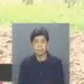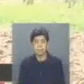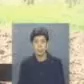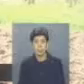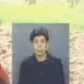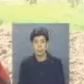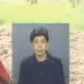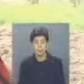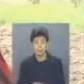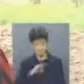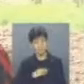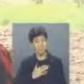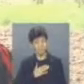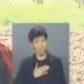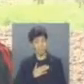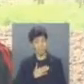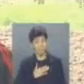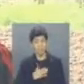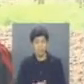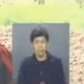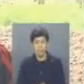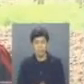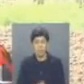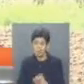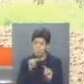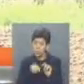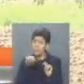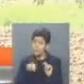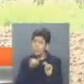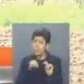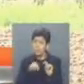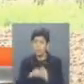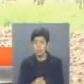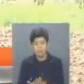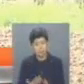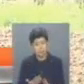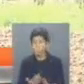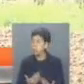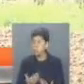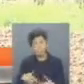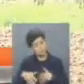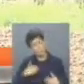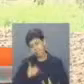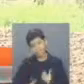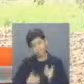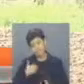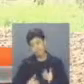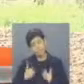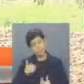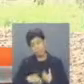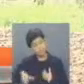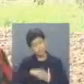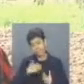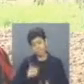ในความคิดเห็นของผมในตำบลเนี่ยมันเดือดร้อนกันหมดทุกคนนะครับในความเดือดร้อนหมดทุกชาวบ้านทุกค